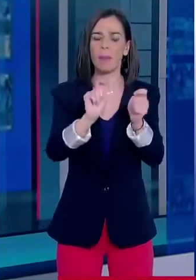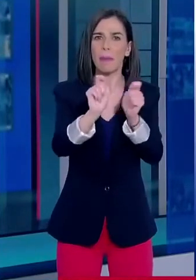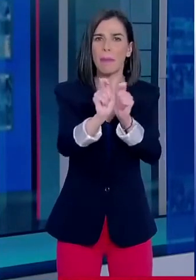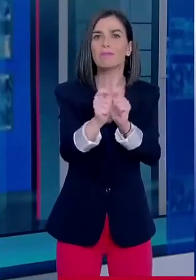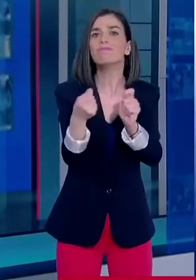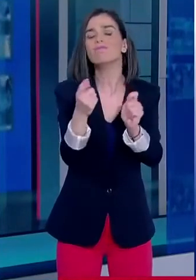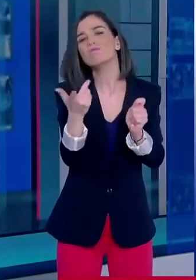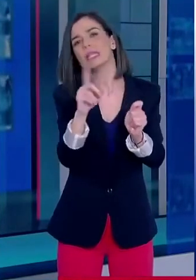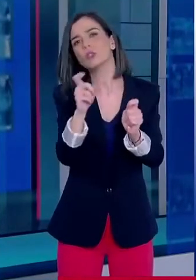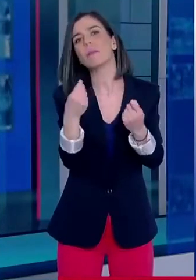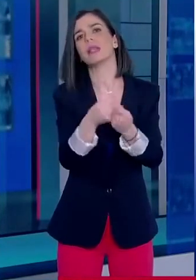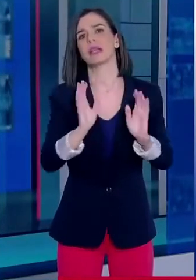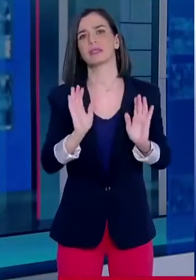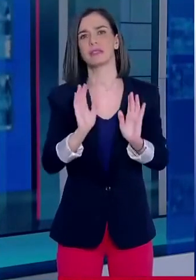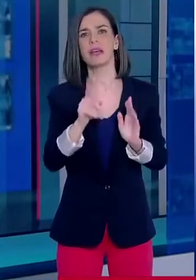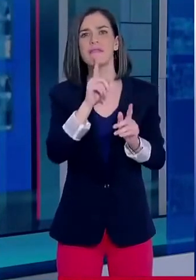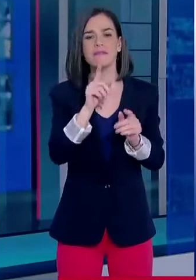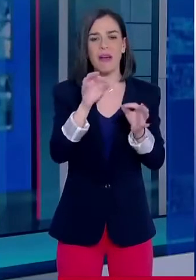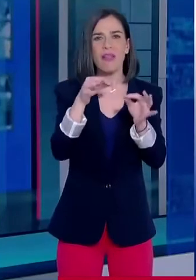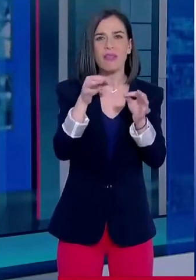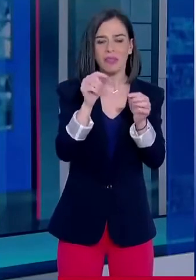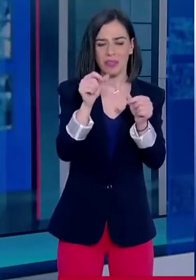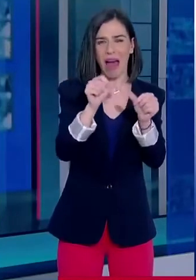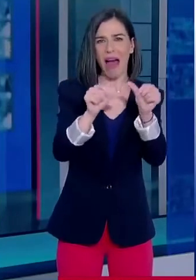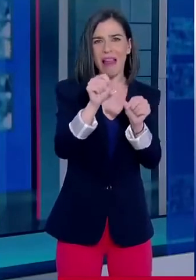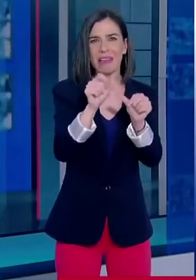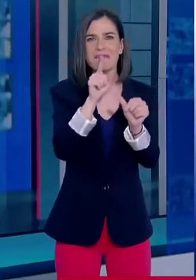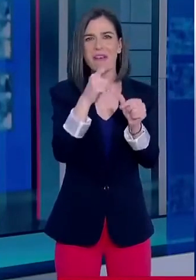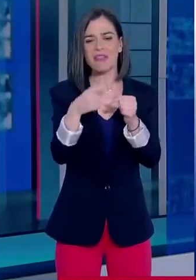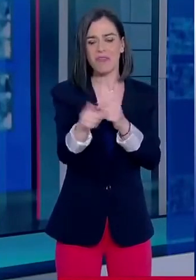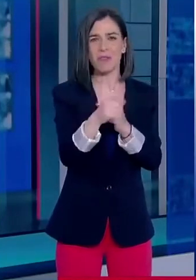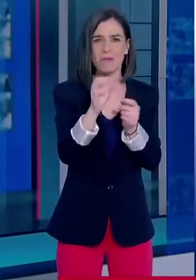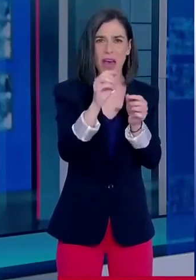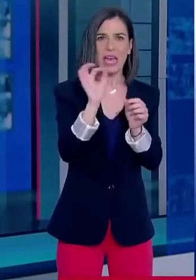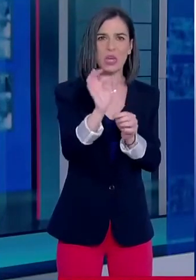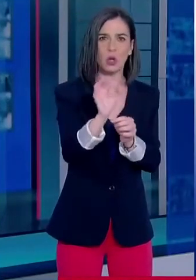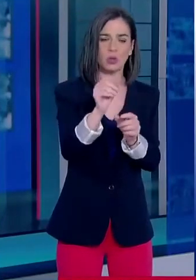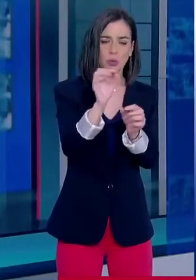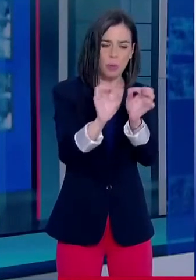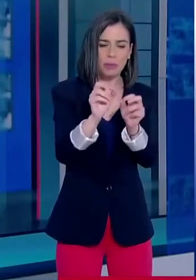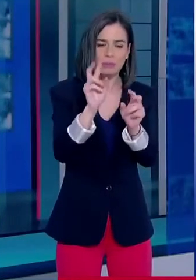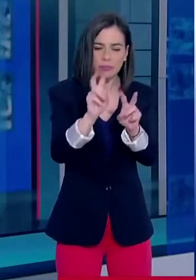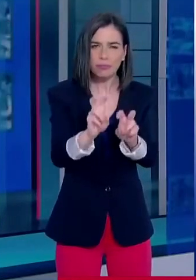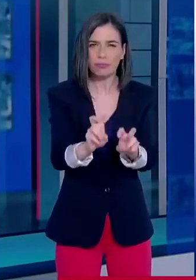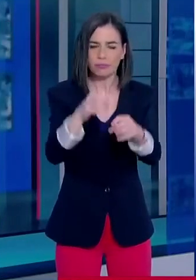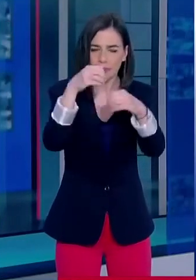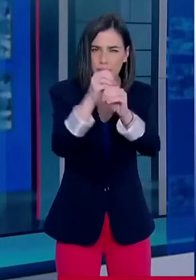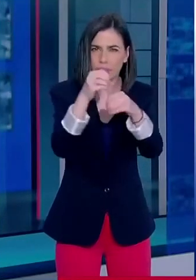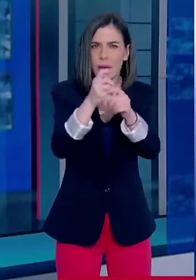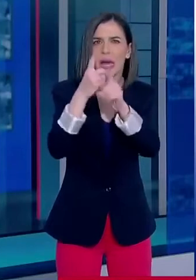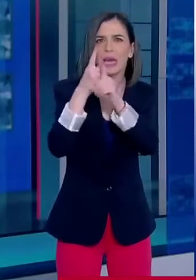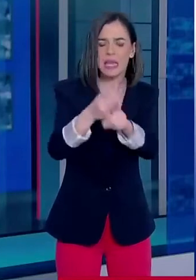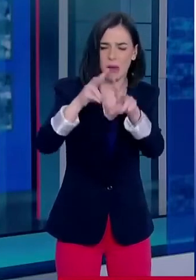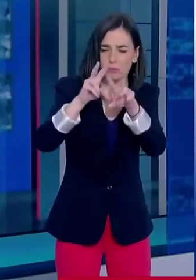Ακόμα περισσότερο, αυτές οι μικροδιαφορές στους ιούς μπορούν να αναλυθούν και να μας βοηθήσουν με ειδικά επιστημονικά